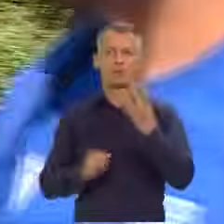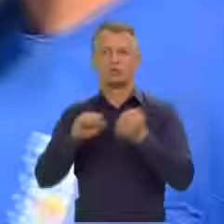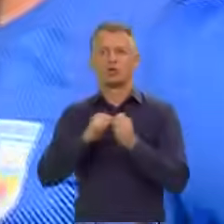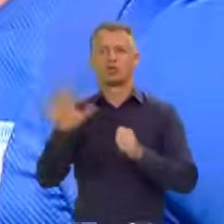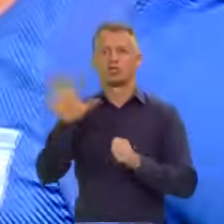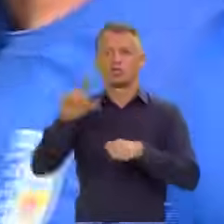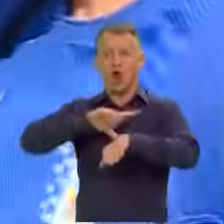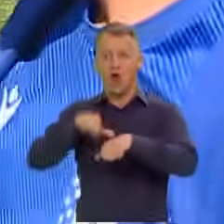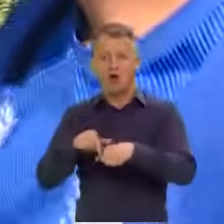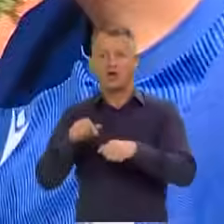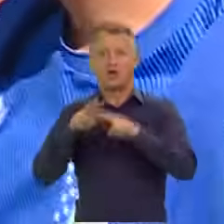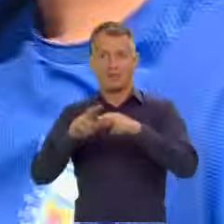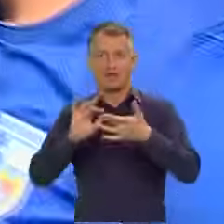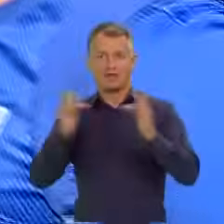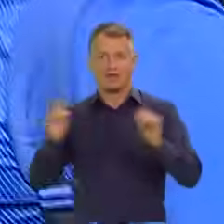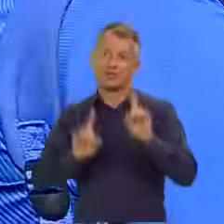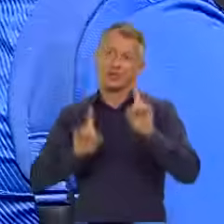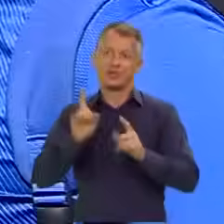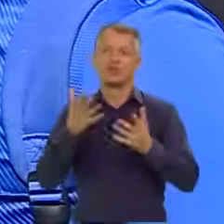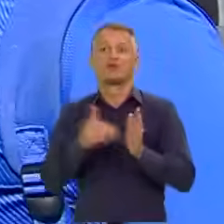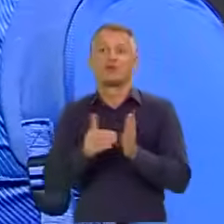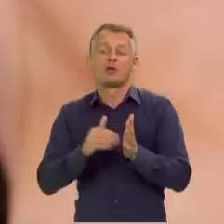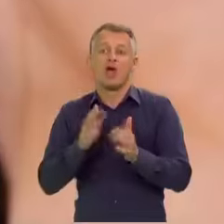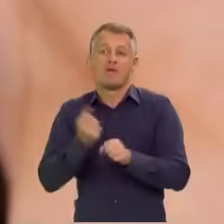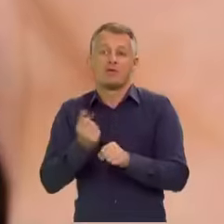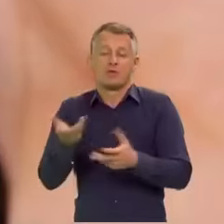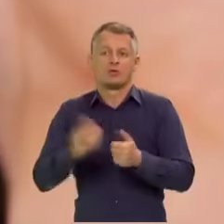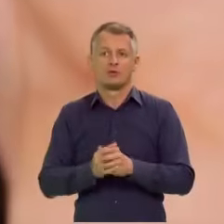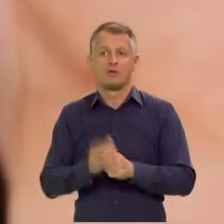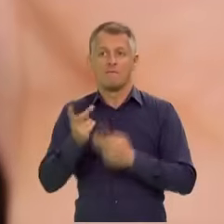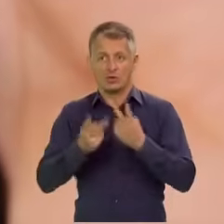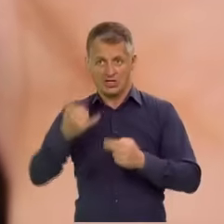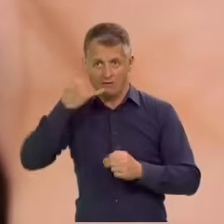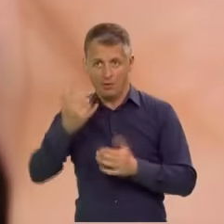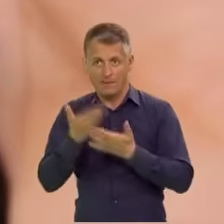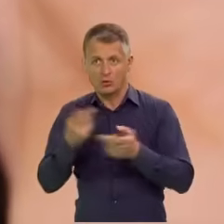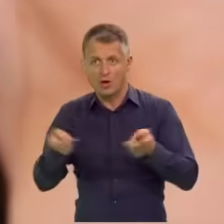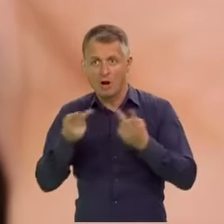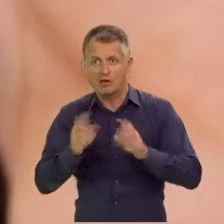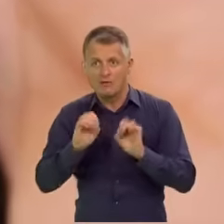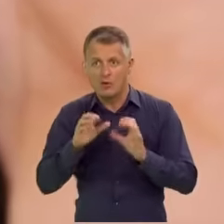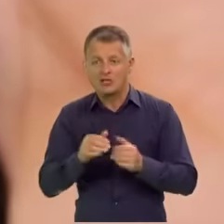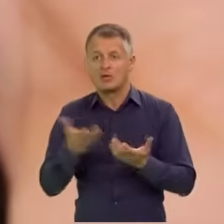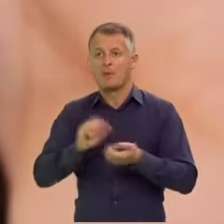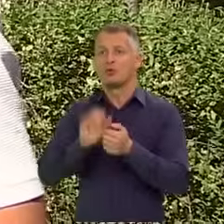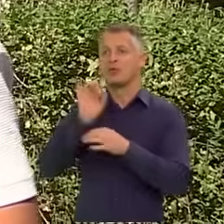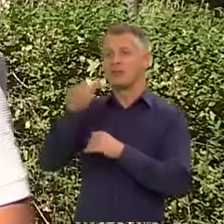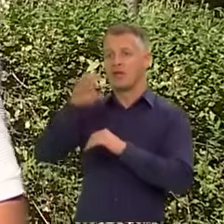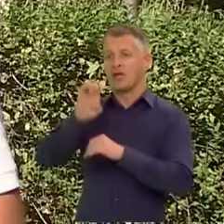Da. Acum, în funcție și de ce trebuințe avem de făcut. Folosești telefonul și pentru, nu știu, a căuta informații sau pentru a trimite